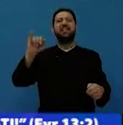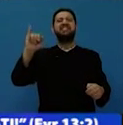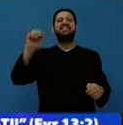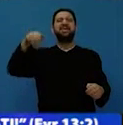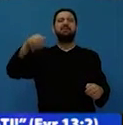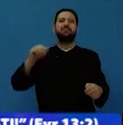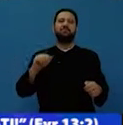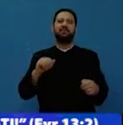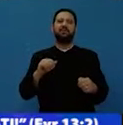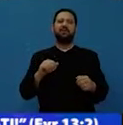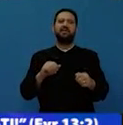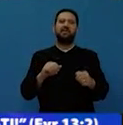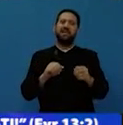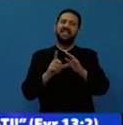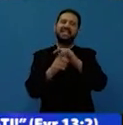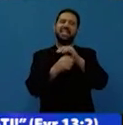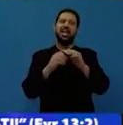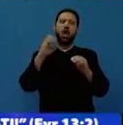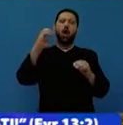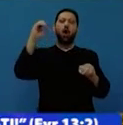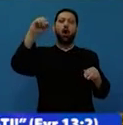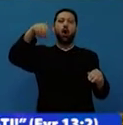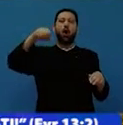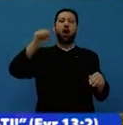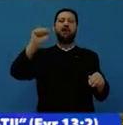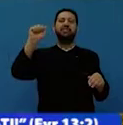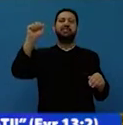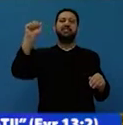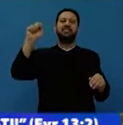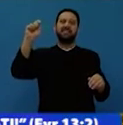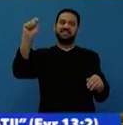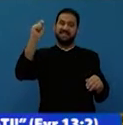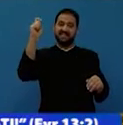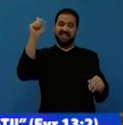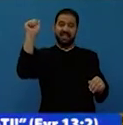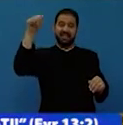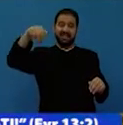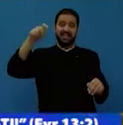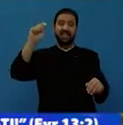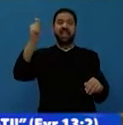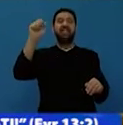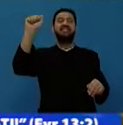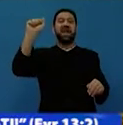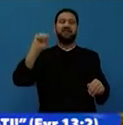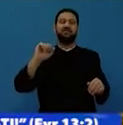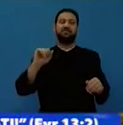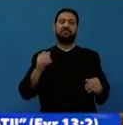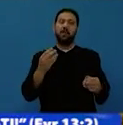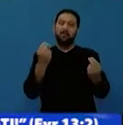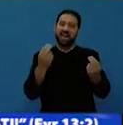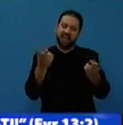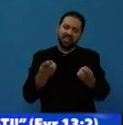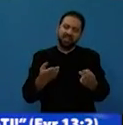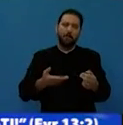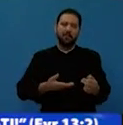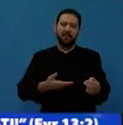Sfinții Apostoli Petru și Pavel din Constanța și asistent universitar la Facultatea de Teologie Ortodoxă din Constanța.